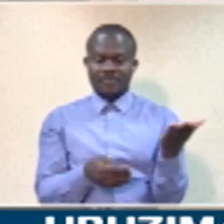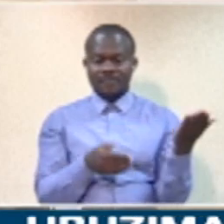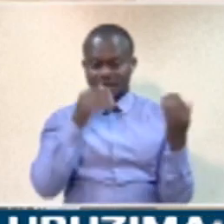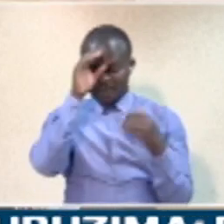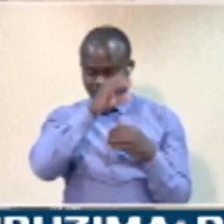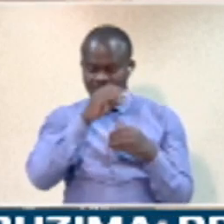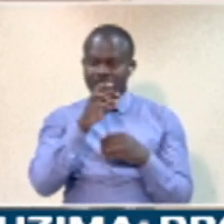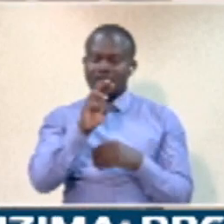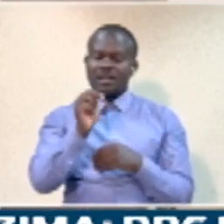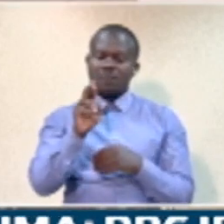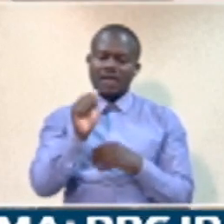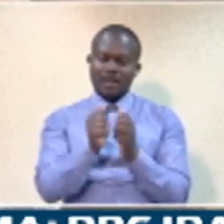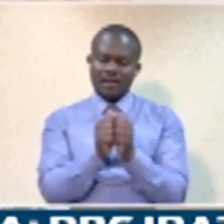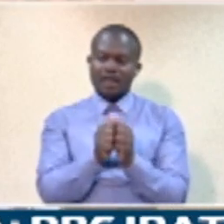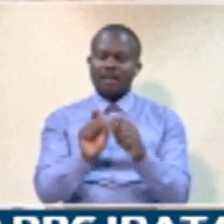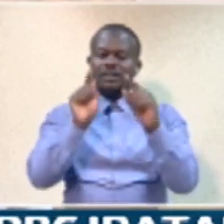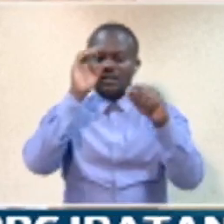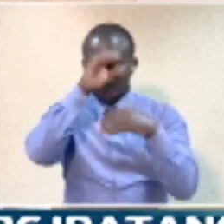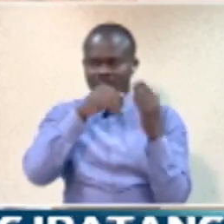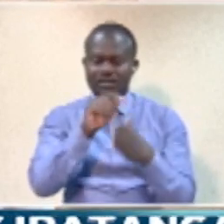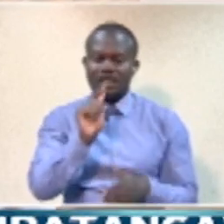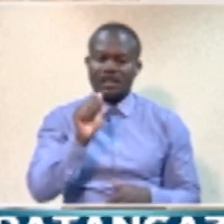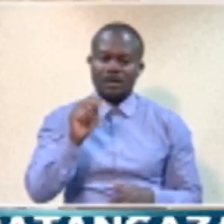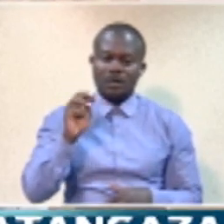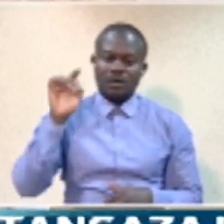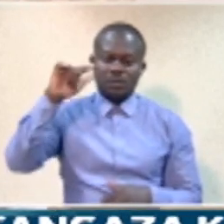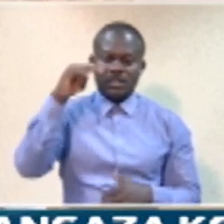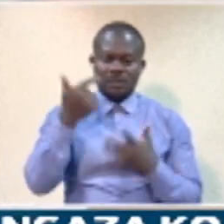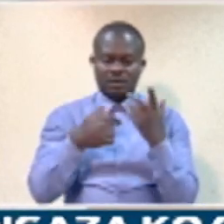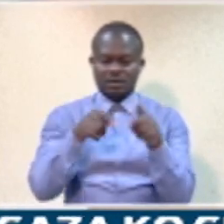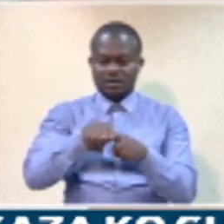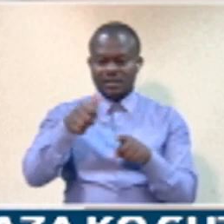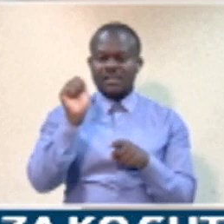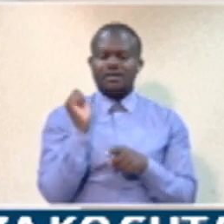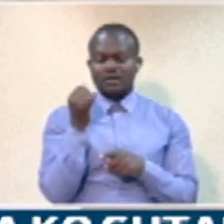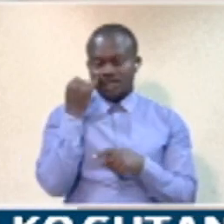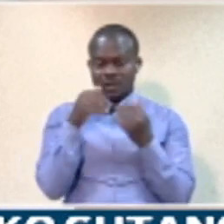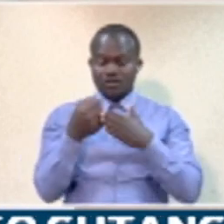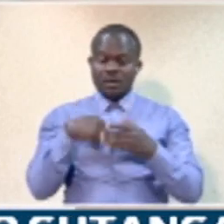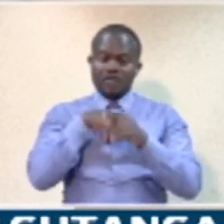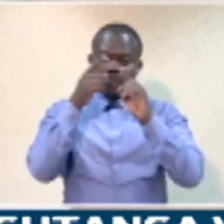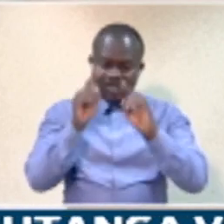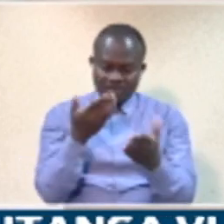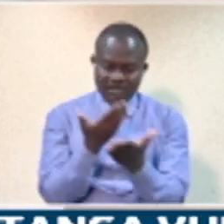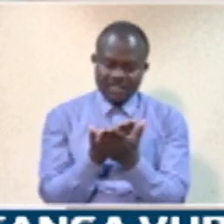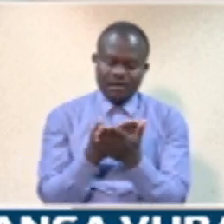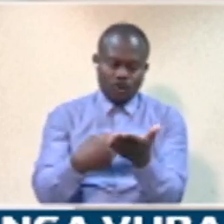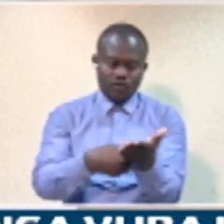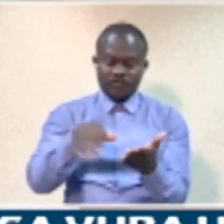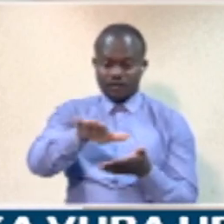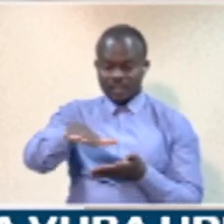gushakira i Remera ajya gushakira i Kanombe ibintu nk'ibyo iyo butuje hano bisaba